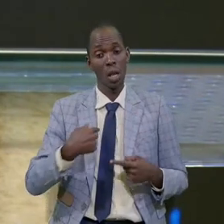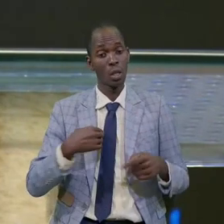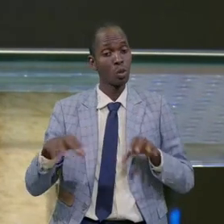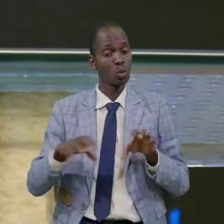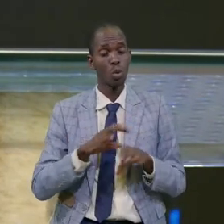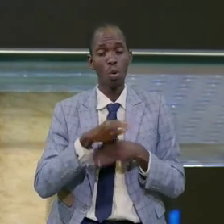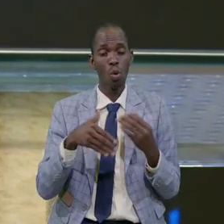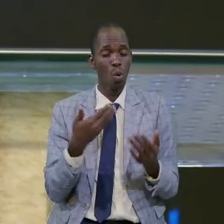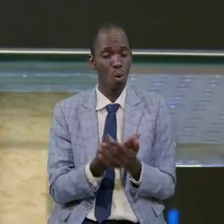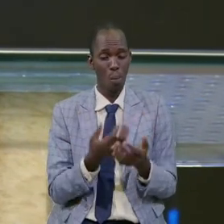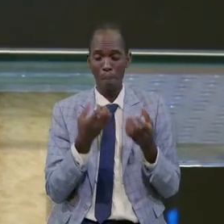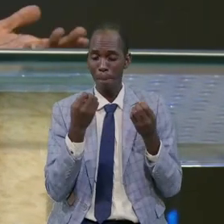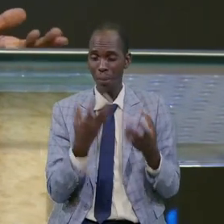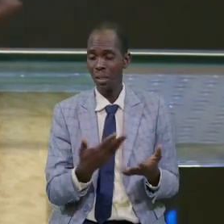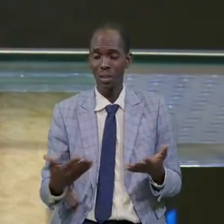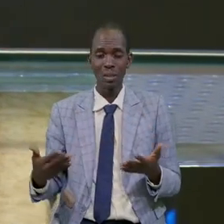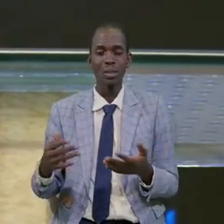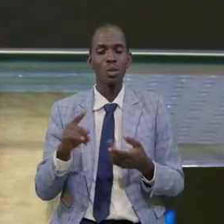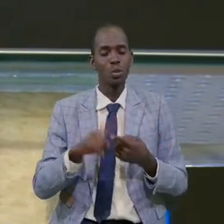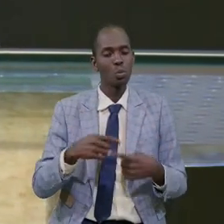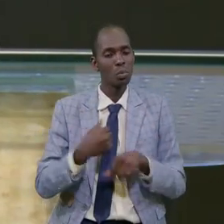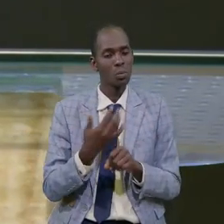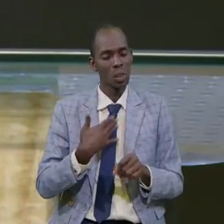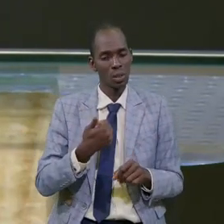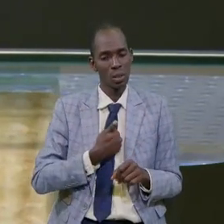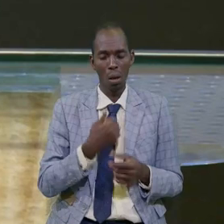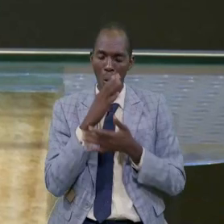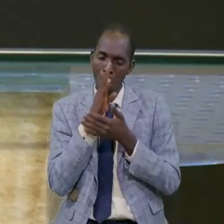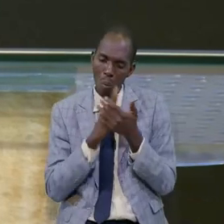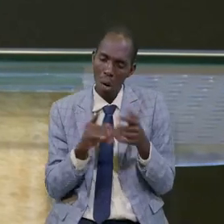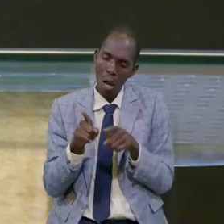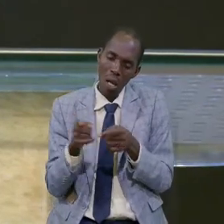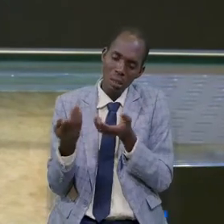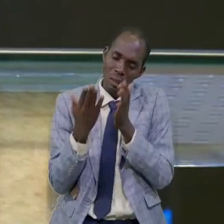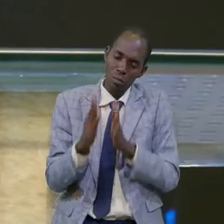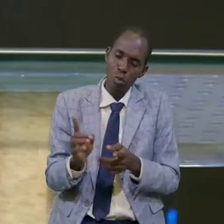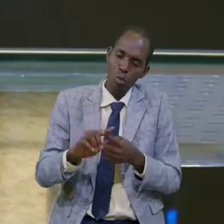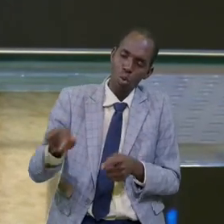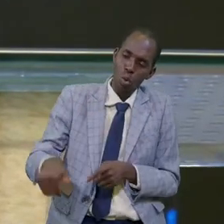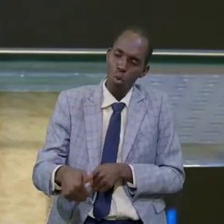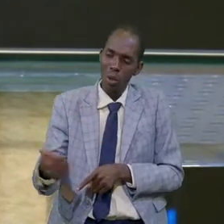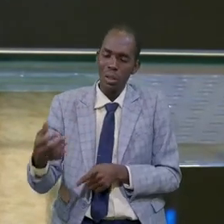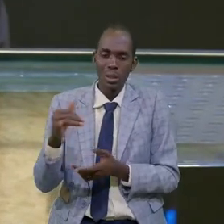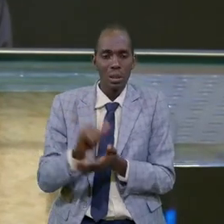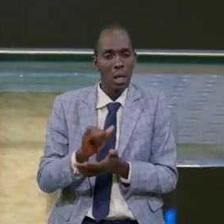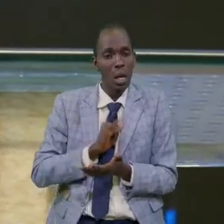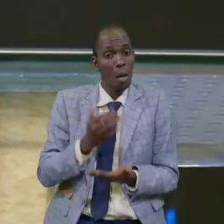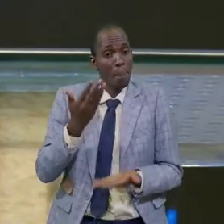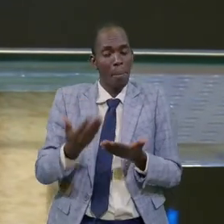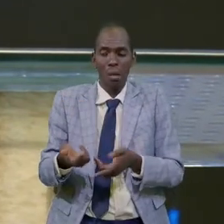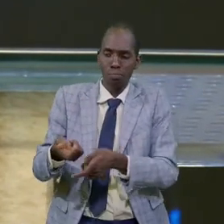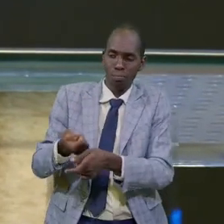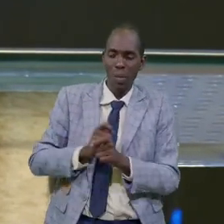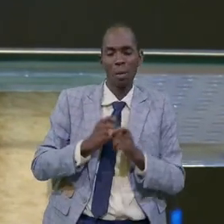cela, alors je me fais serviteur de tout afin de gagner le plus grand nombre. Le